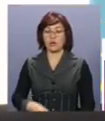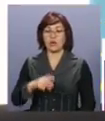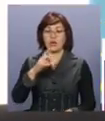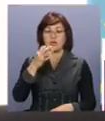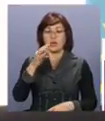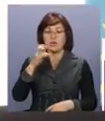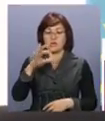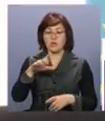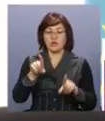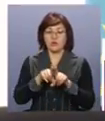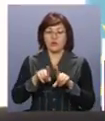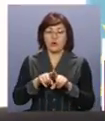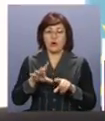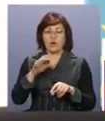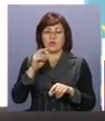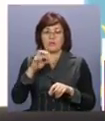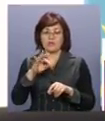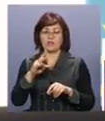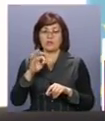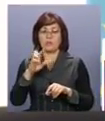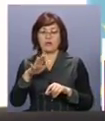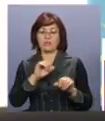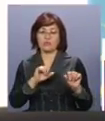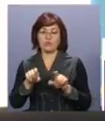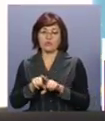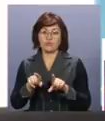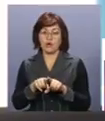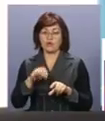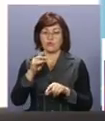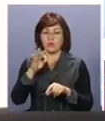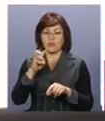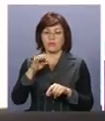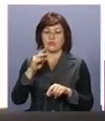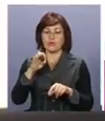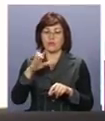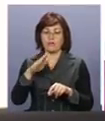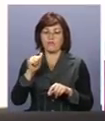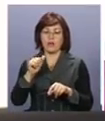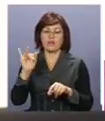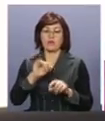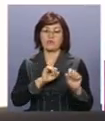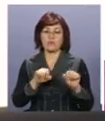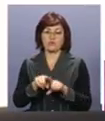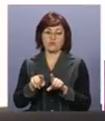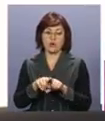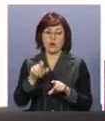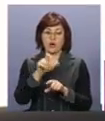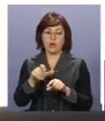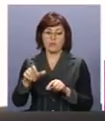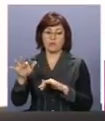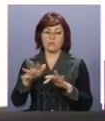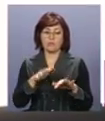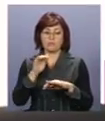Найзағариннің мүддесін қорғайтын Қанафин, Кенжебаевтың қорғаушылары Андронов пен Байдаулетованың қорғауларындағы азаматтардың